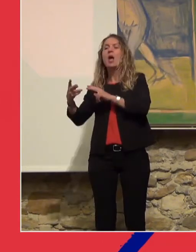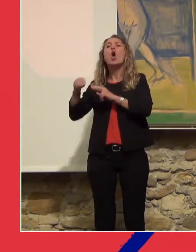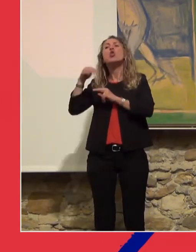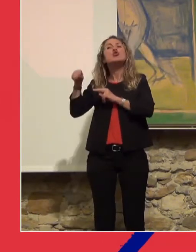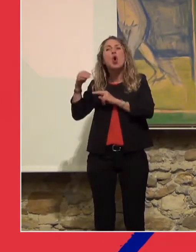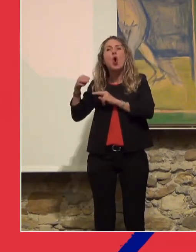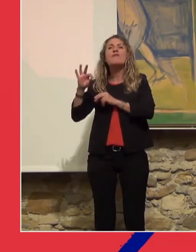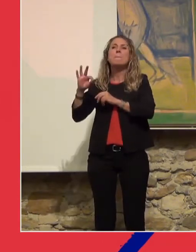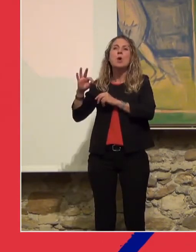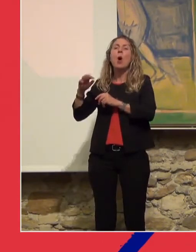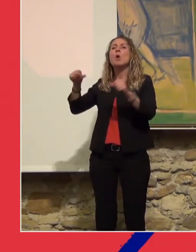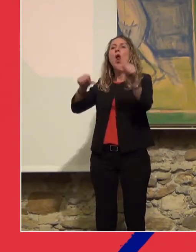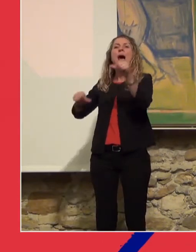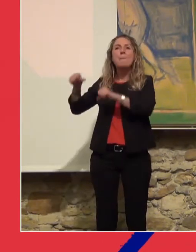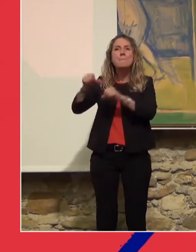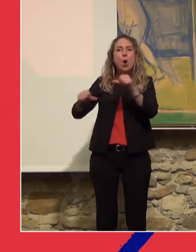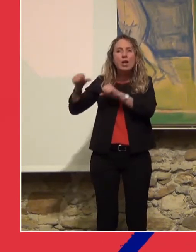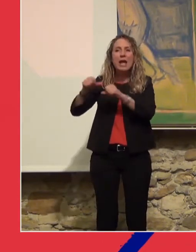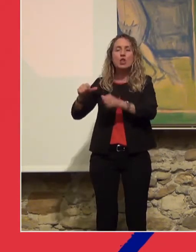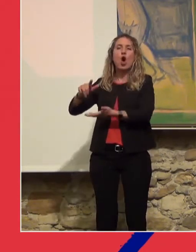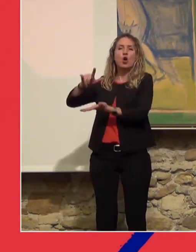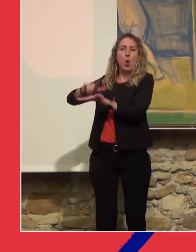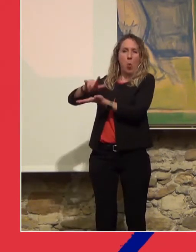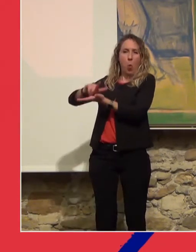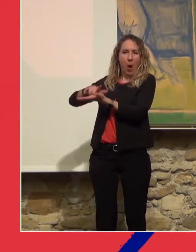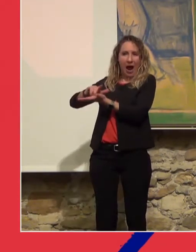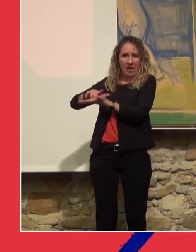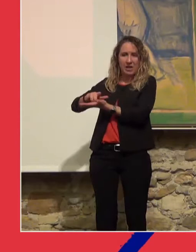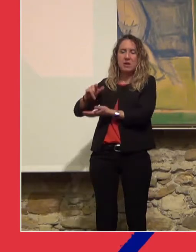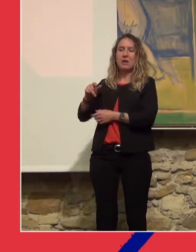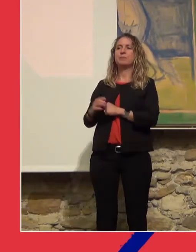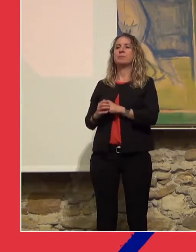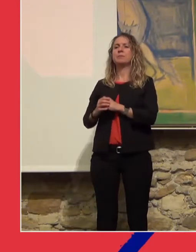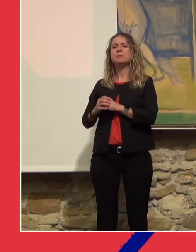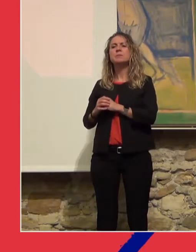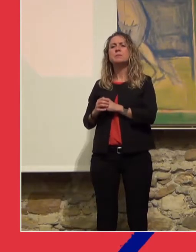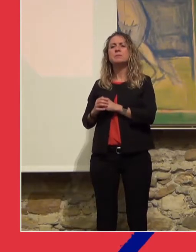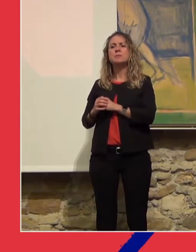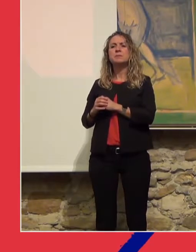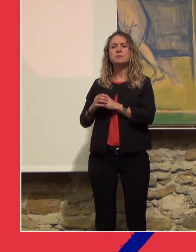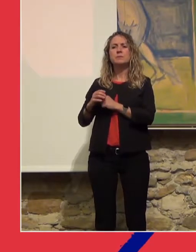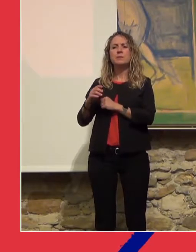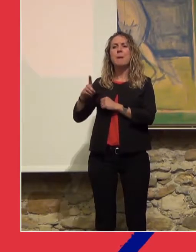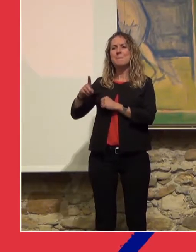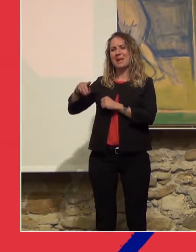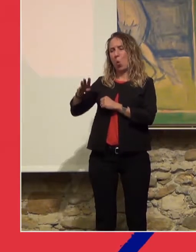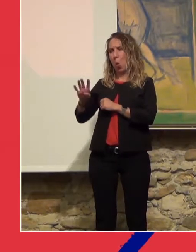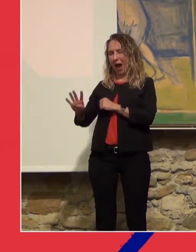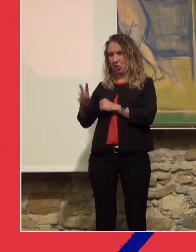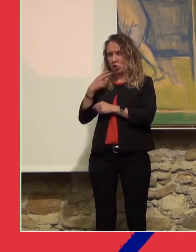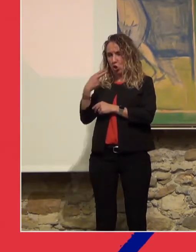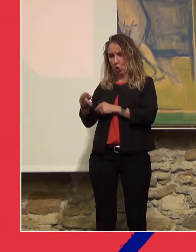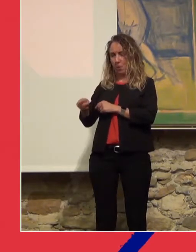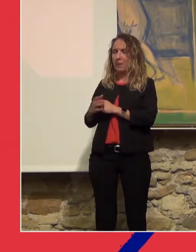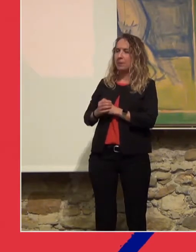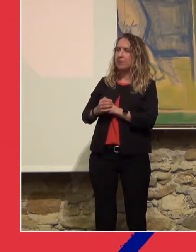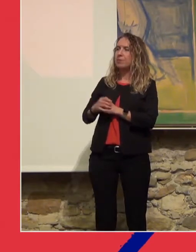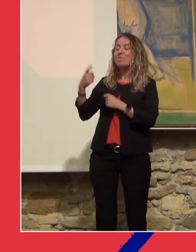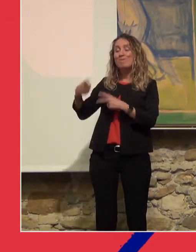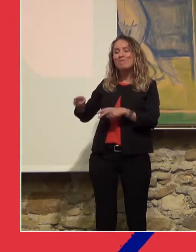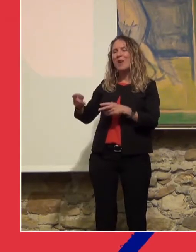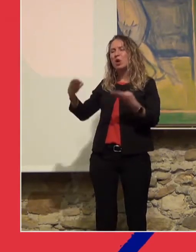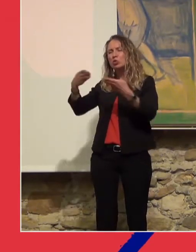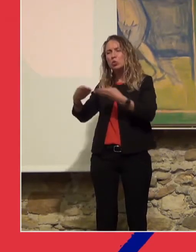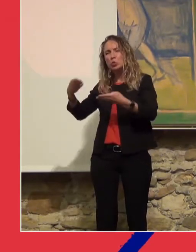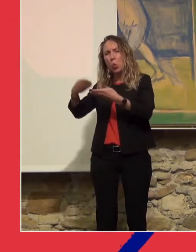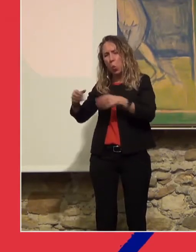divenne punto di riferimento per scienziati, ricercatori, virologi, genetisti, e questi studi erano finanziati